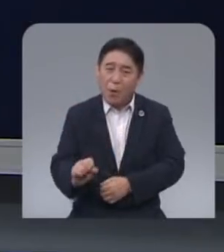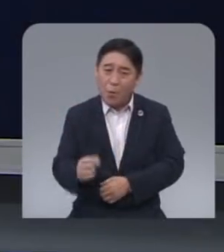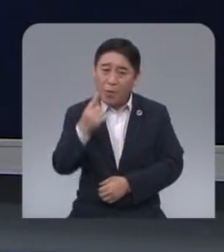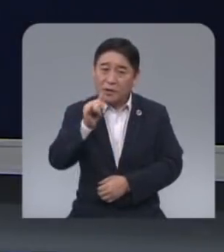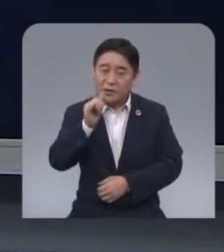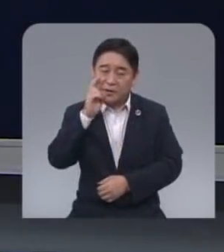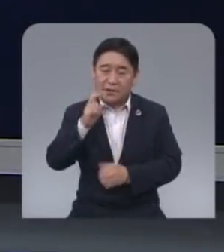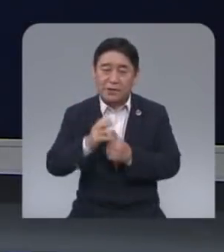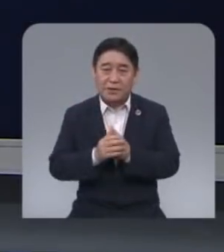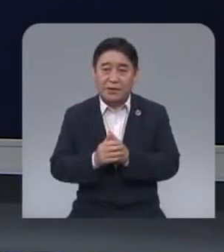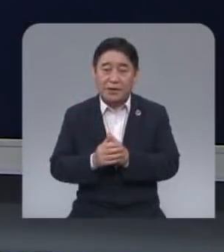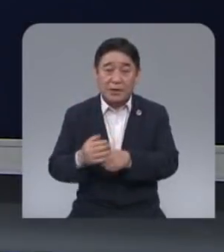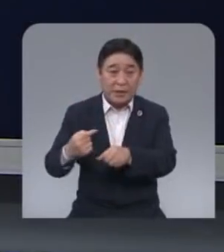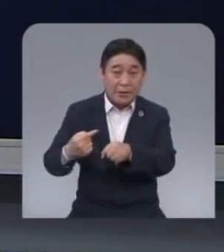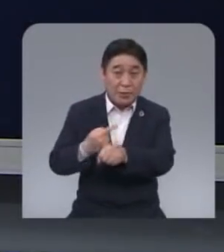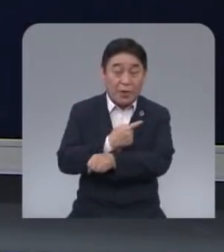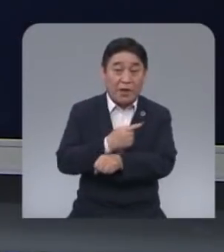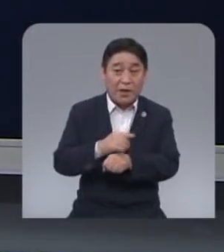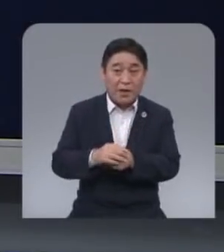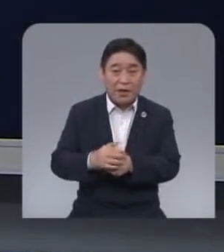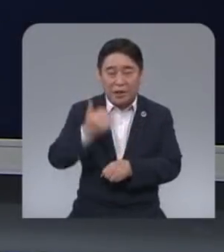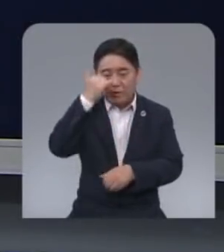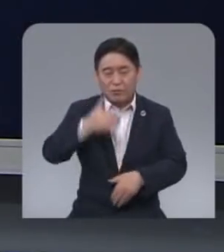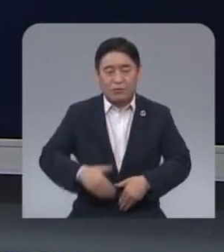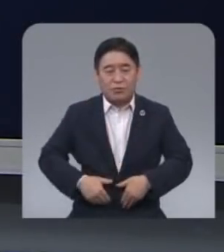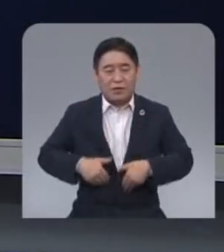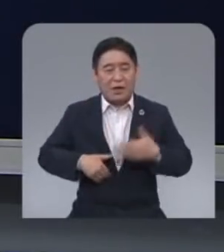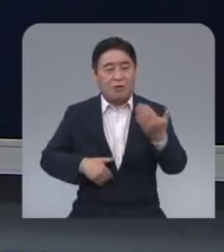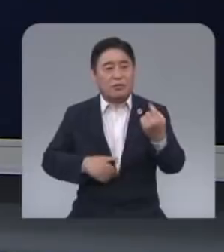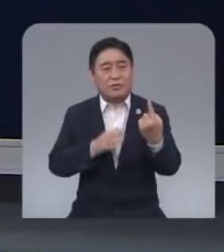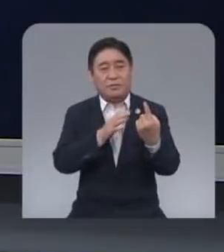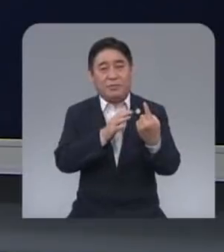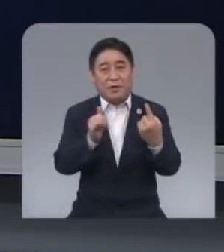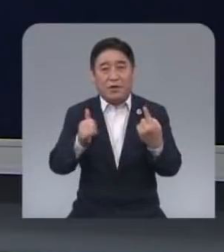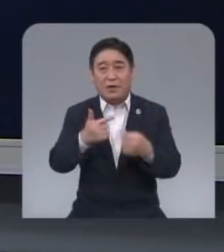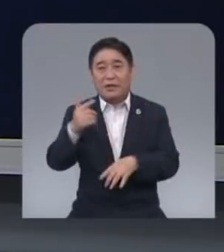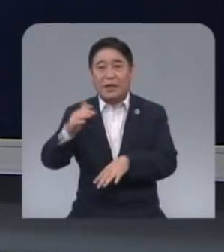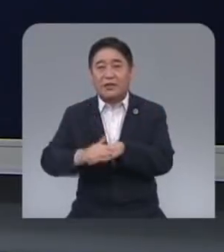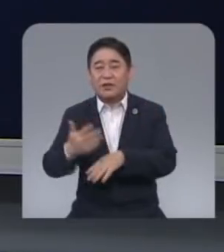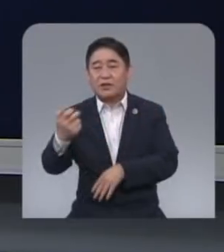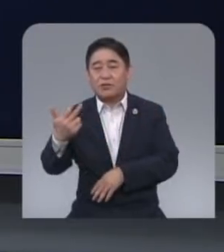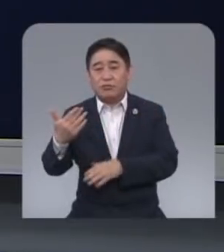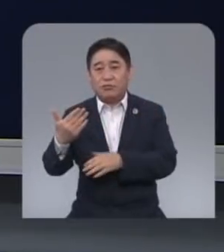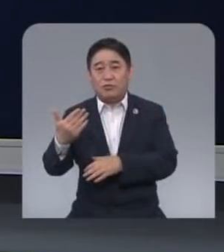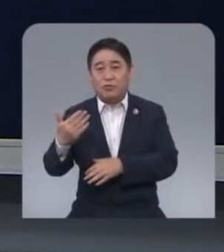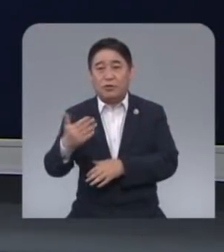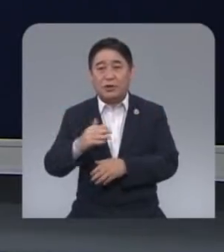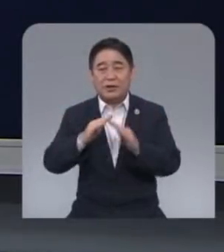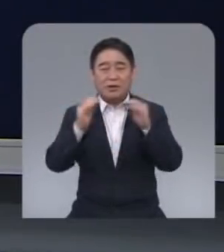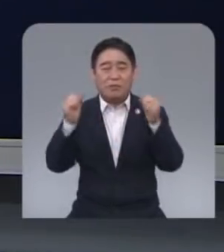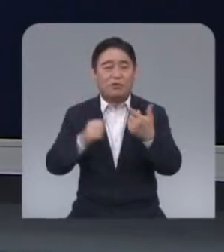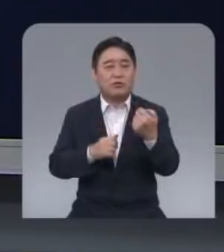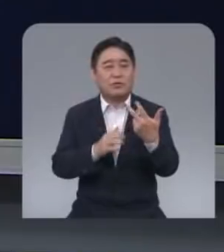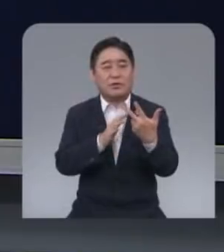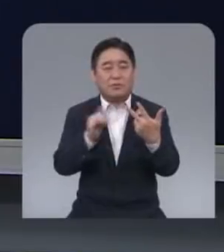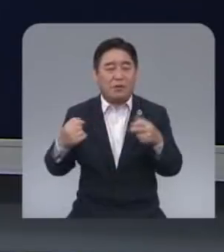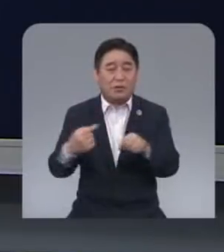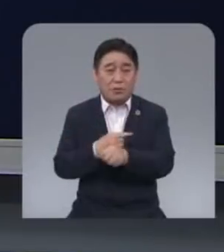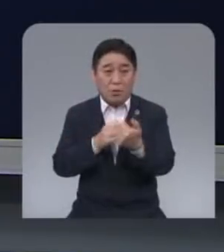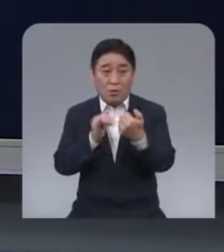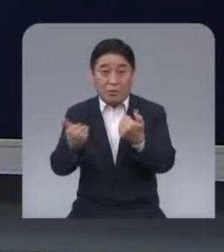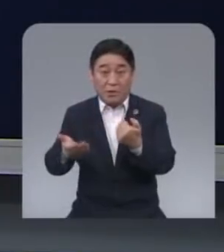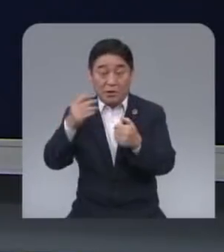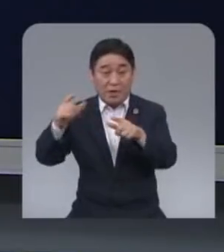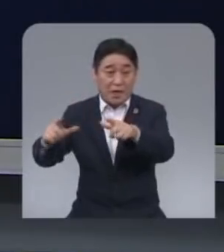것으로 보입니다. 이 외에도 충남 91명, 대전 79명, 전북 67명 등 50명 이상